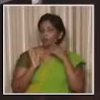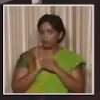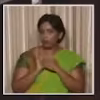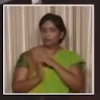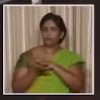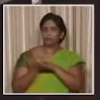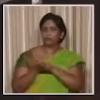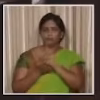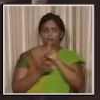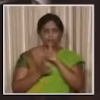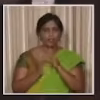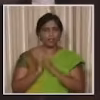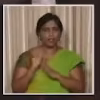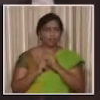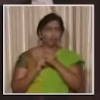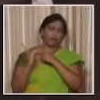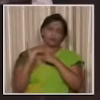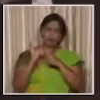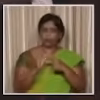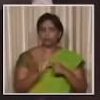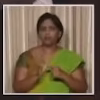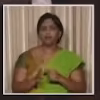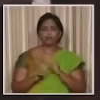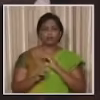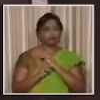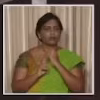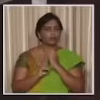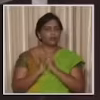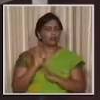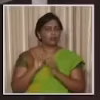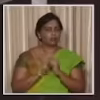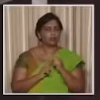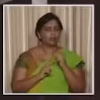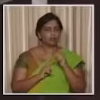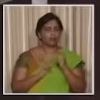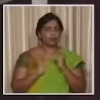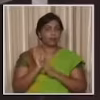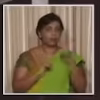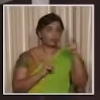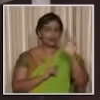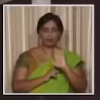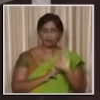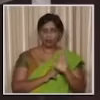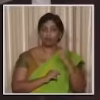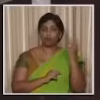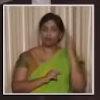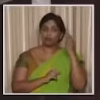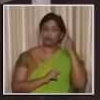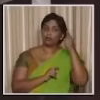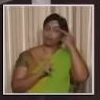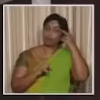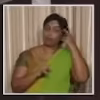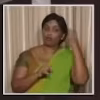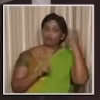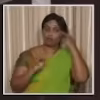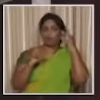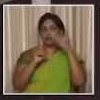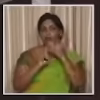එතුව පැහැදිලි කරයි. ඇමතිවරයාට දෙන්න උත්තරය දෙන්න කියලා. සංස්කෘතික ඇමතුමා බුද්ධාශ්‍රම ඇමතුමා පරික්කාරණ වෙන්නේ. එතුමා මුස්ලිම් පල්ලි පිළිබඳ